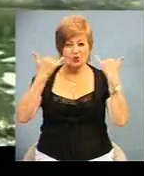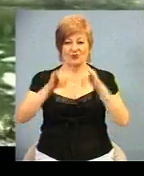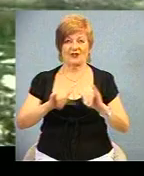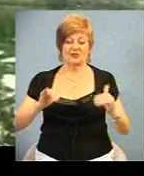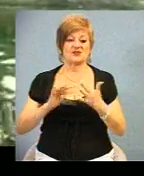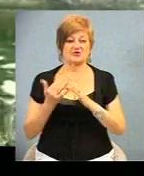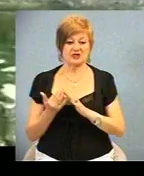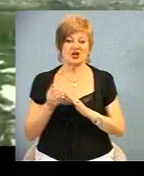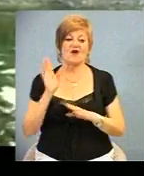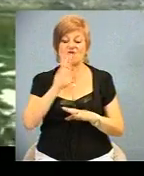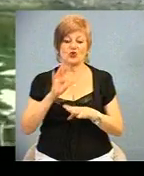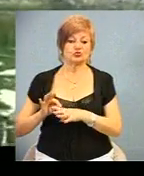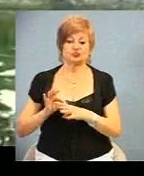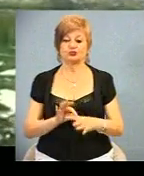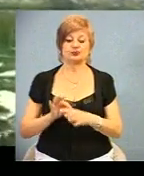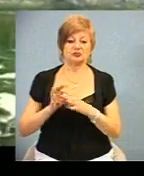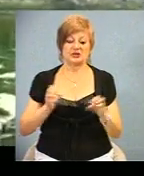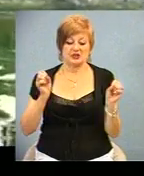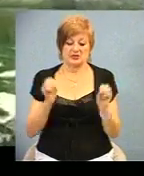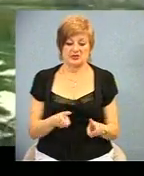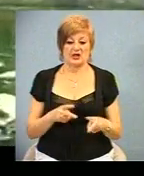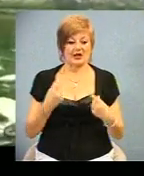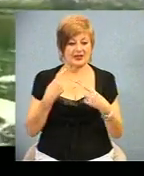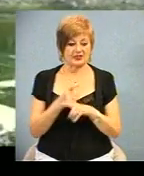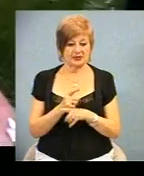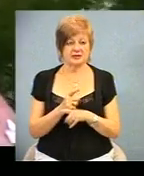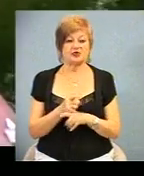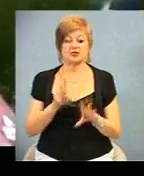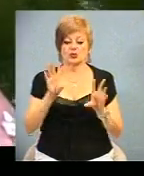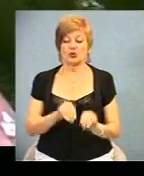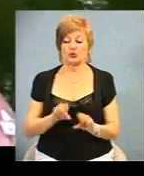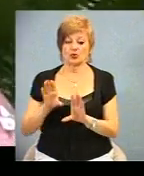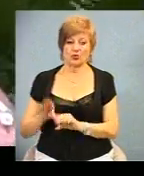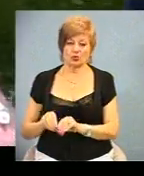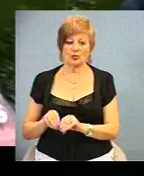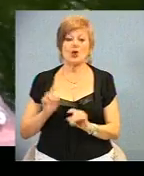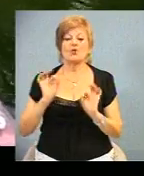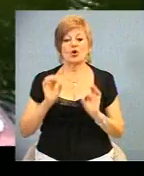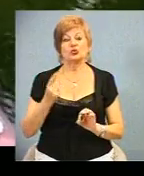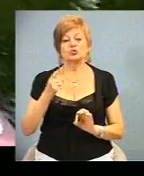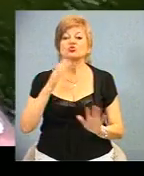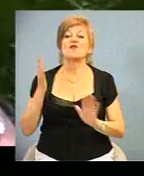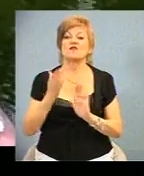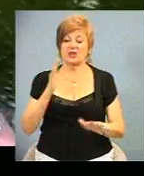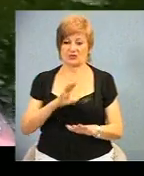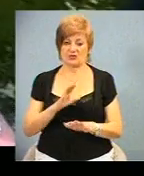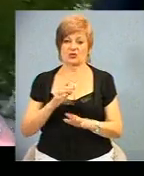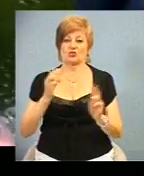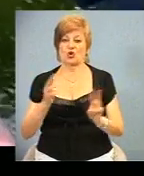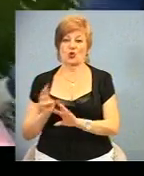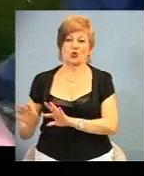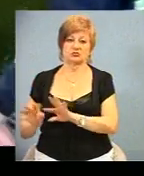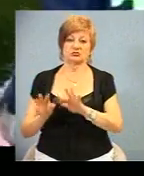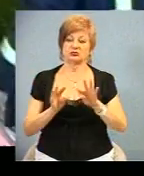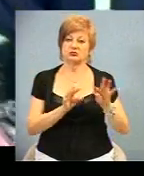для відвезення води та пристосованій техніці. В обох випадках гасіння ускладнювали пориви вітру до 15-20 метрів за